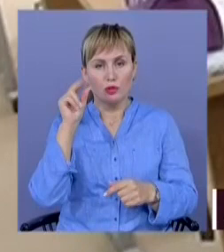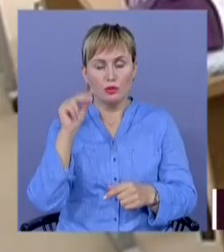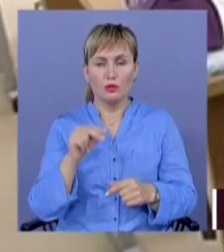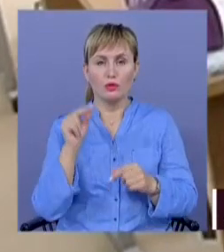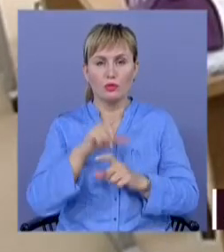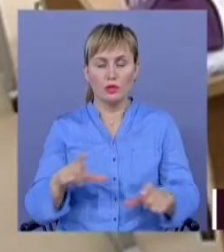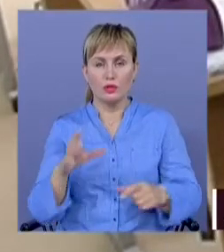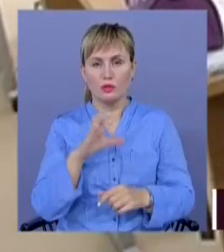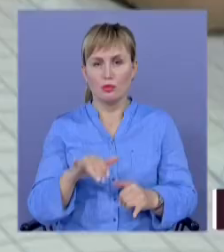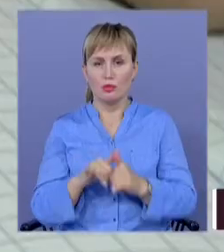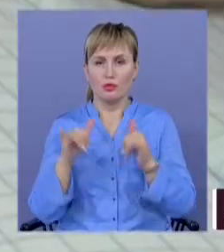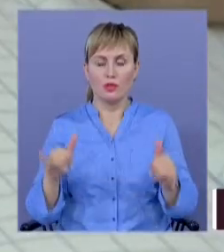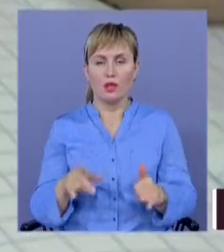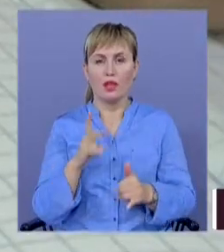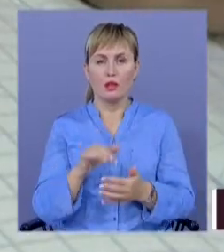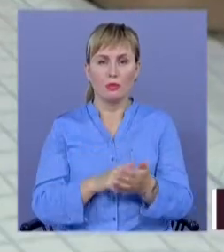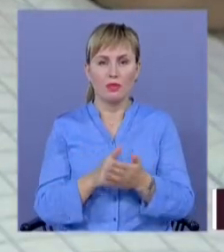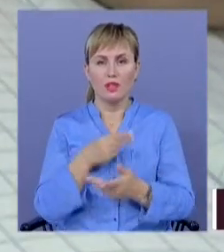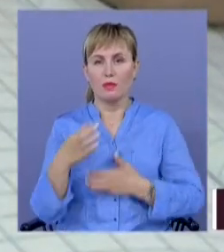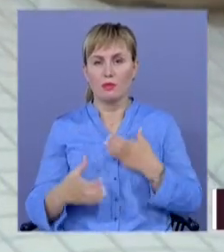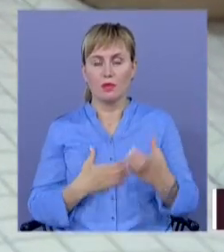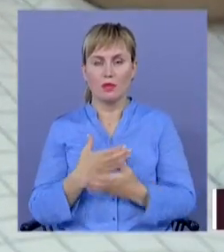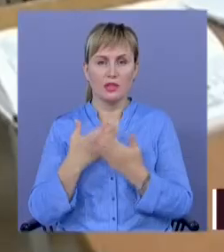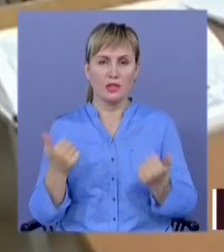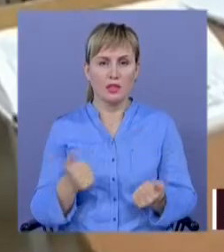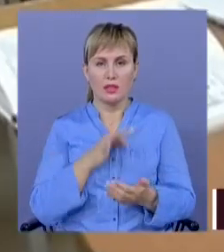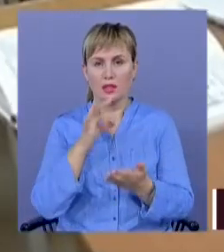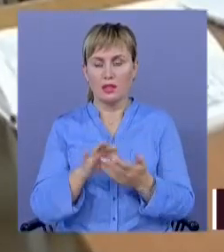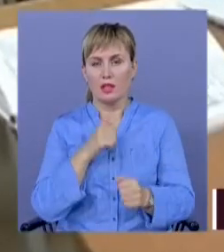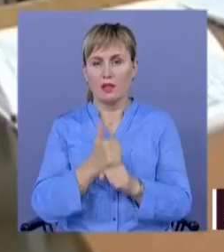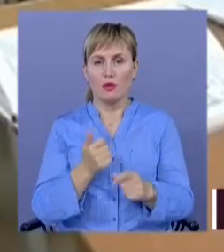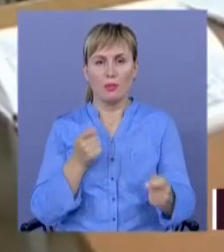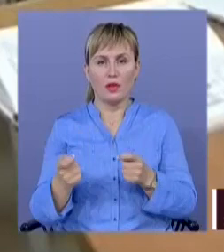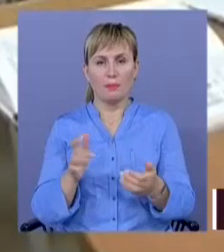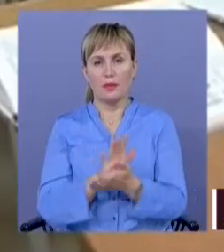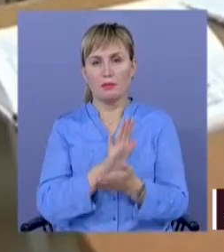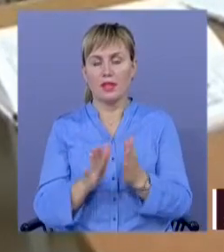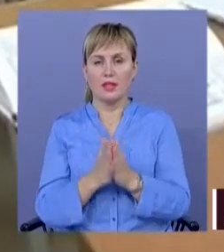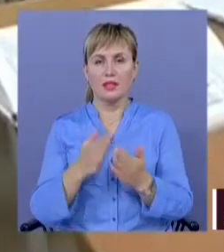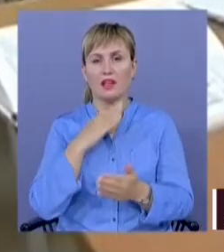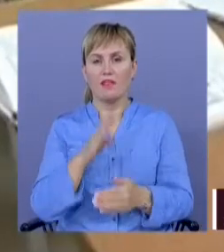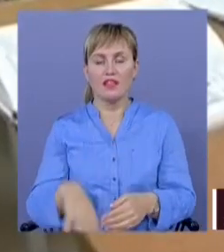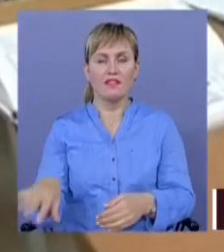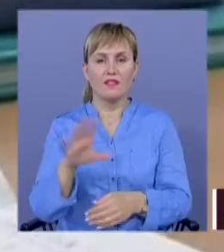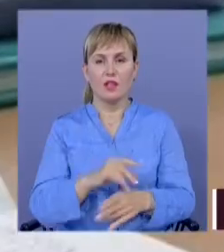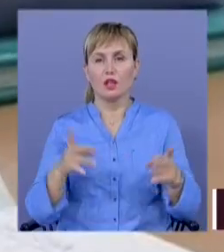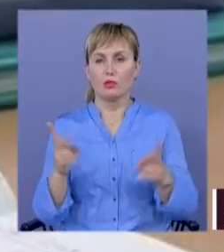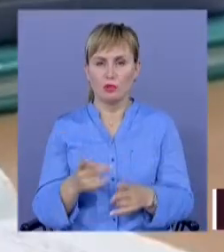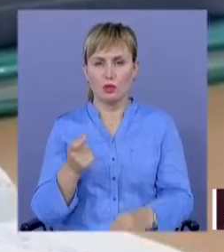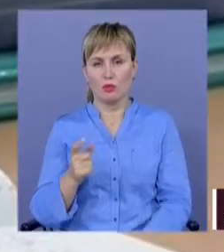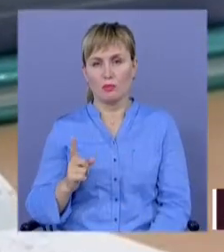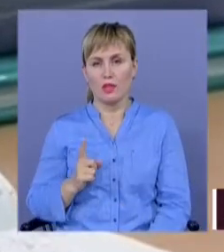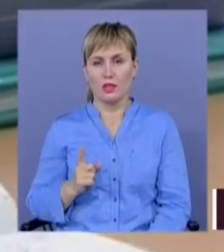учащихся к сентябрю увеличилось. Но поводов для беспокойства нет, отметила глава управления. Бесплатных книг хватит всем. Нужно лишь